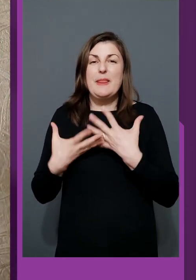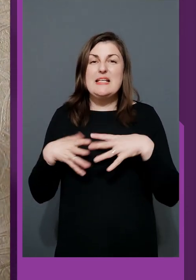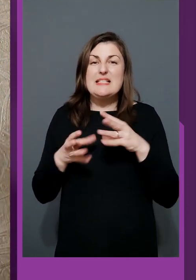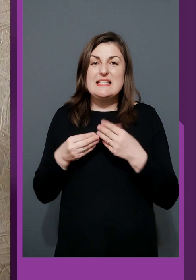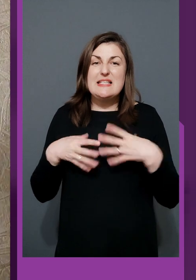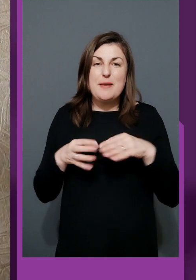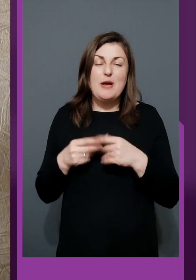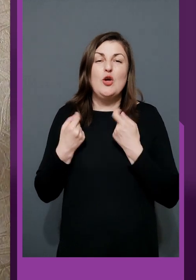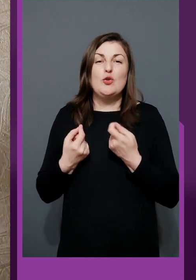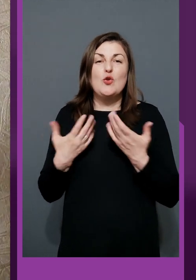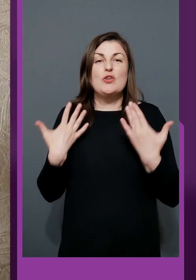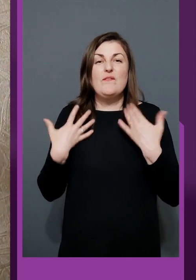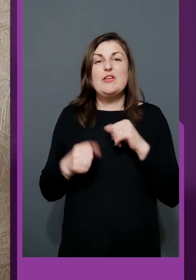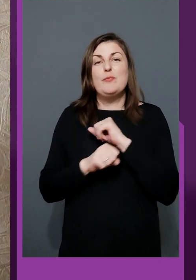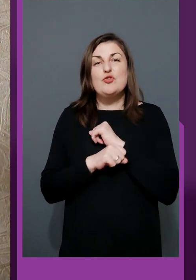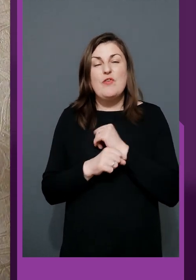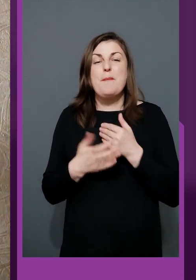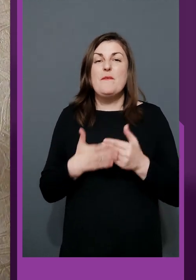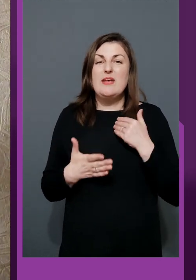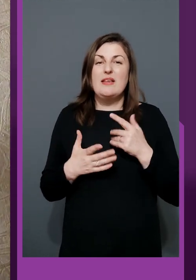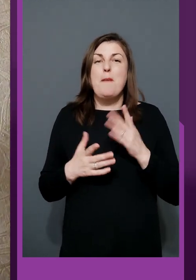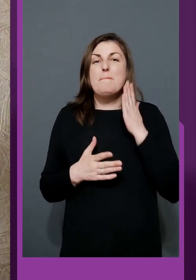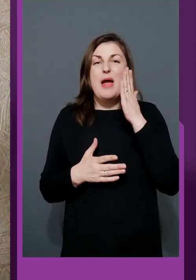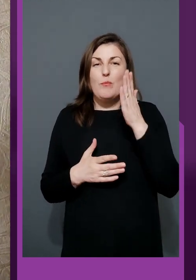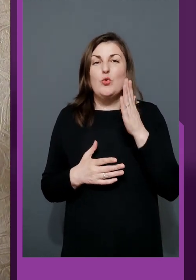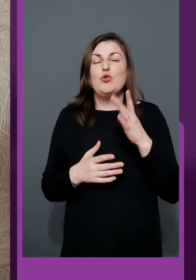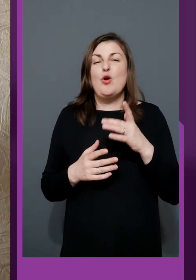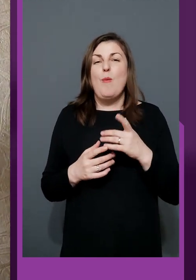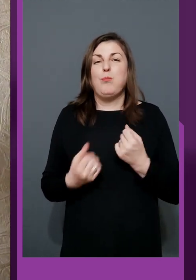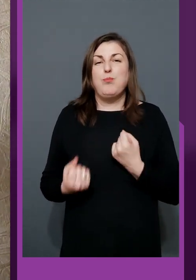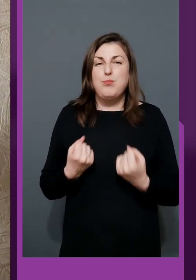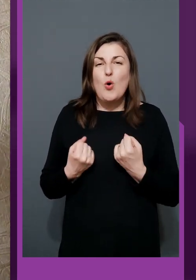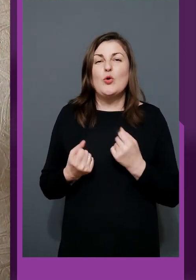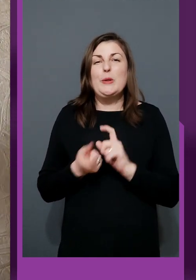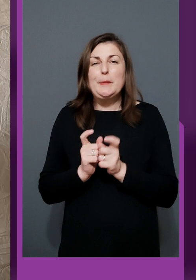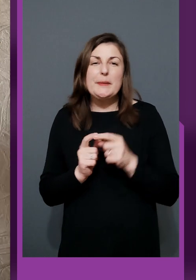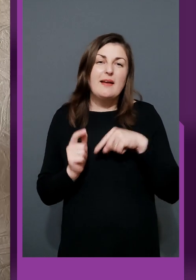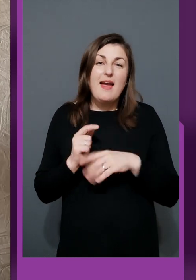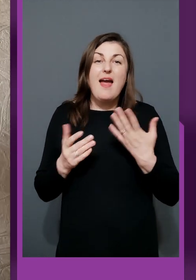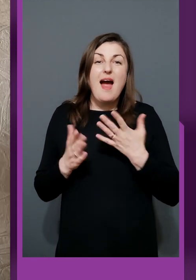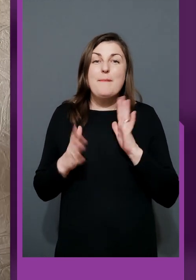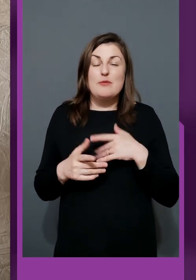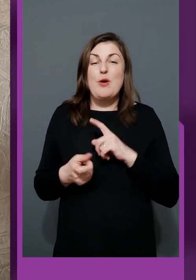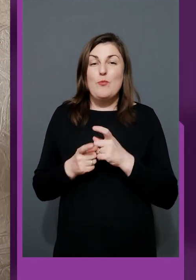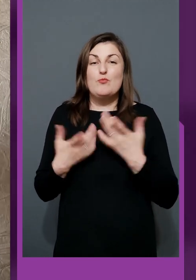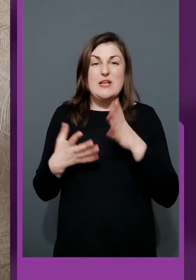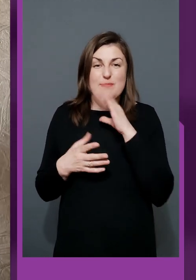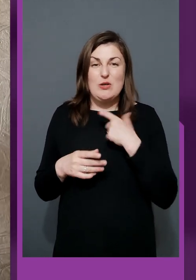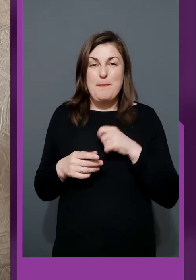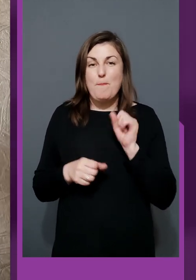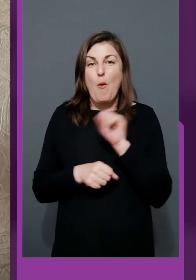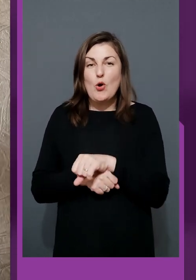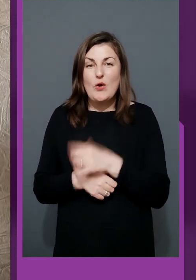сім'ями трошки відпочиваємо від майбутньої боротьби та боротьби яку ми вже змогли